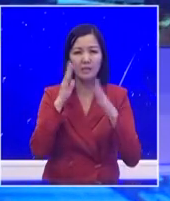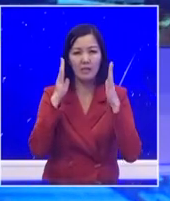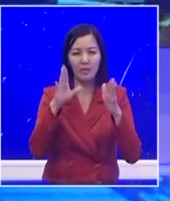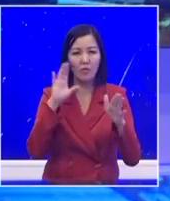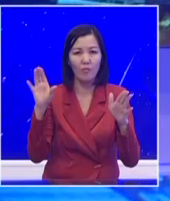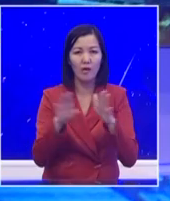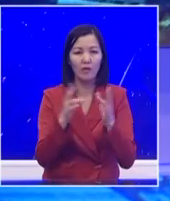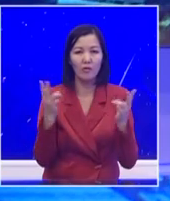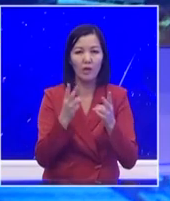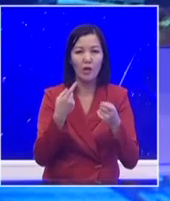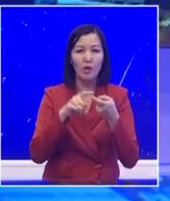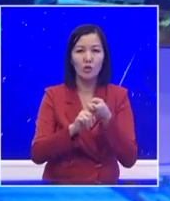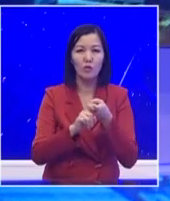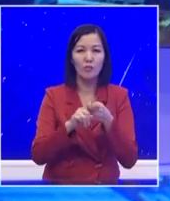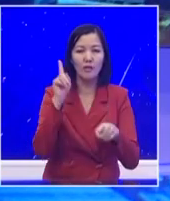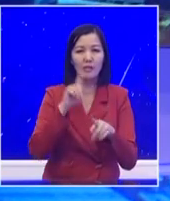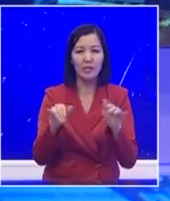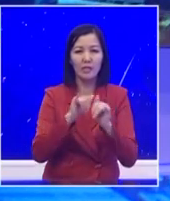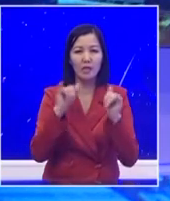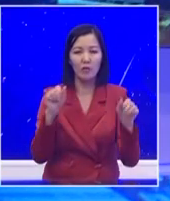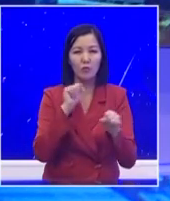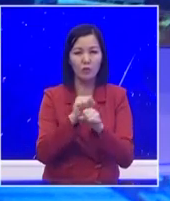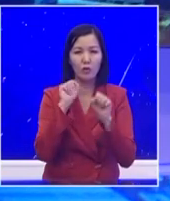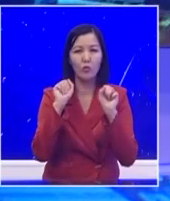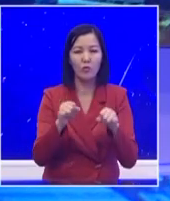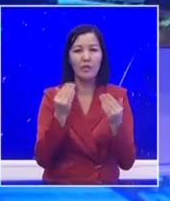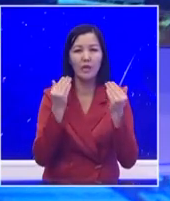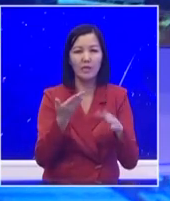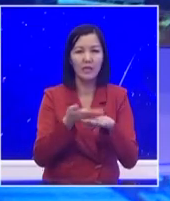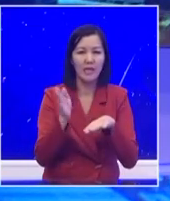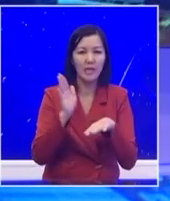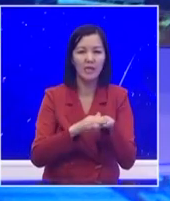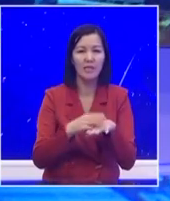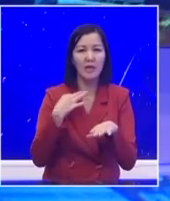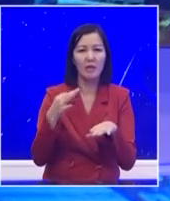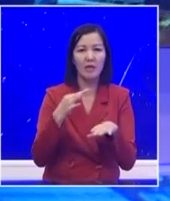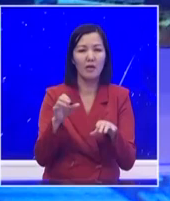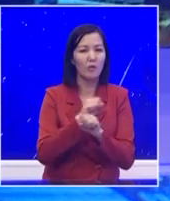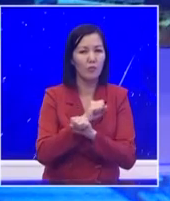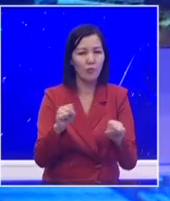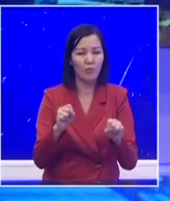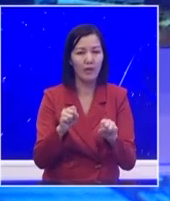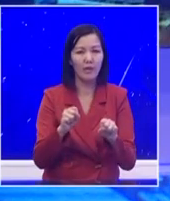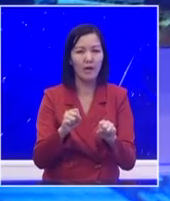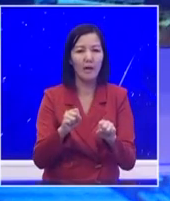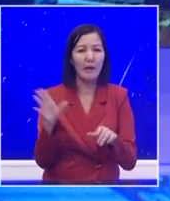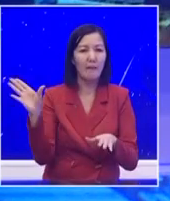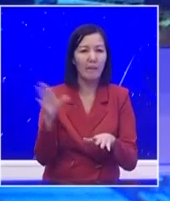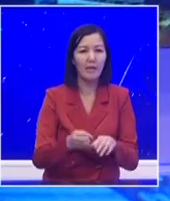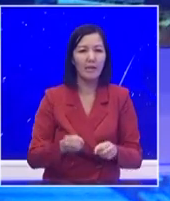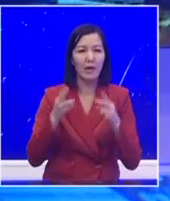ғана жұқпалы вирустың тез таралуын тоқтатуға болады. Қазіргідей қиынғыстау кезеңде бейқамдық танытуға болмайды. Ортақ